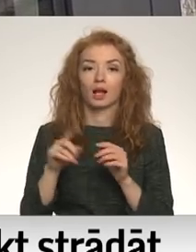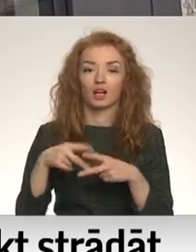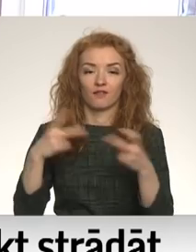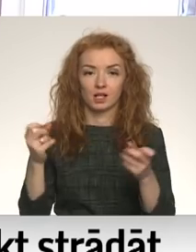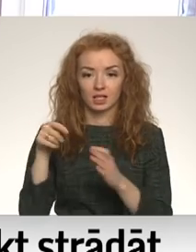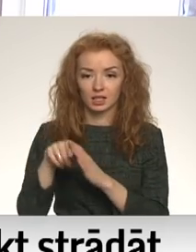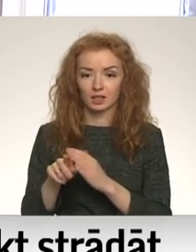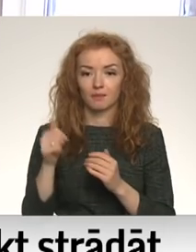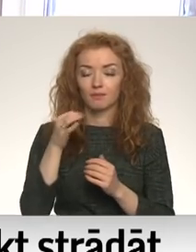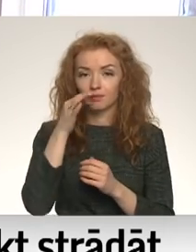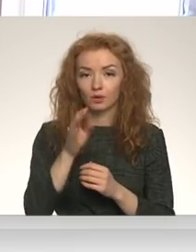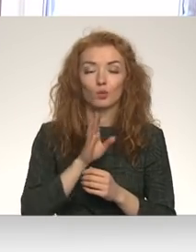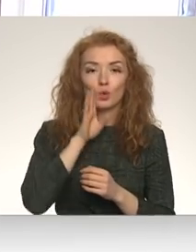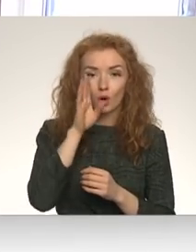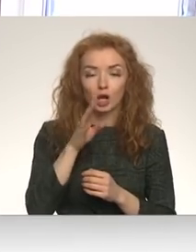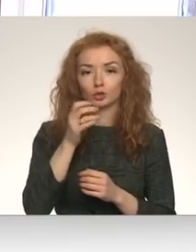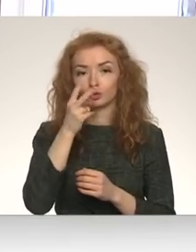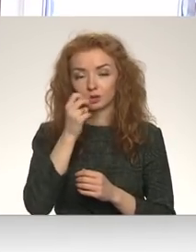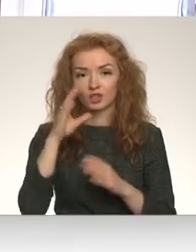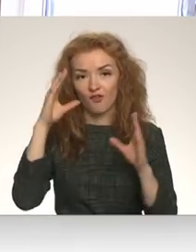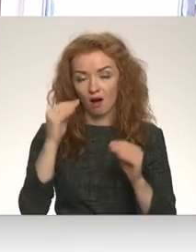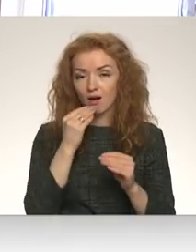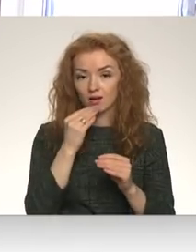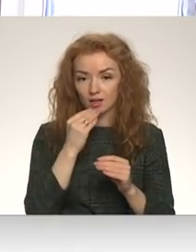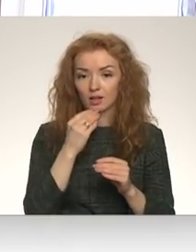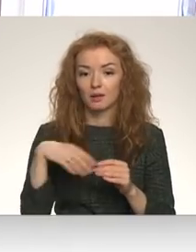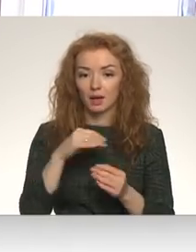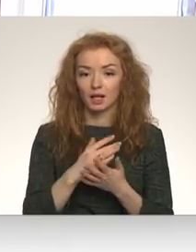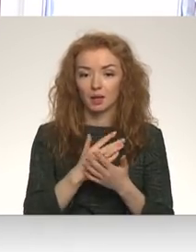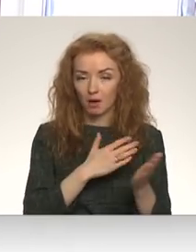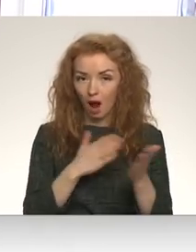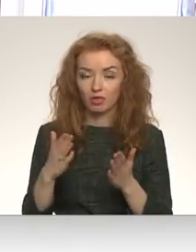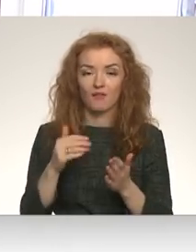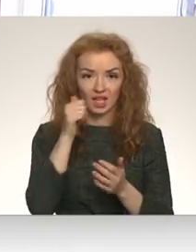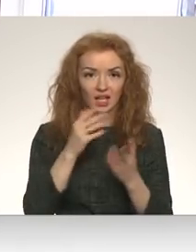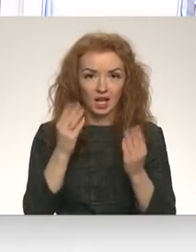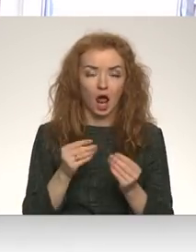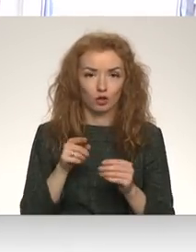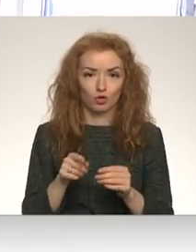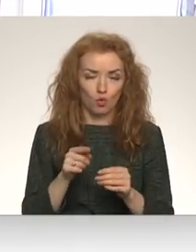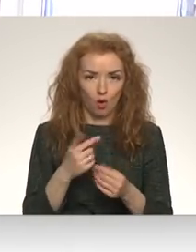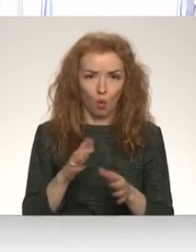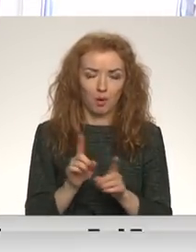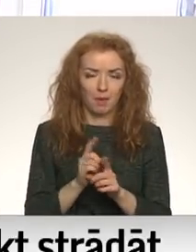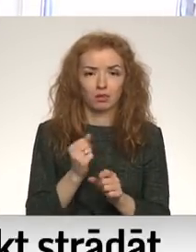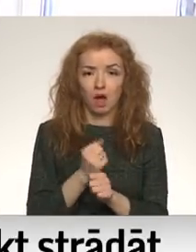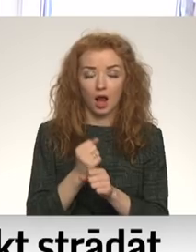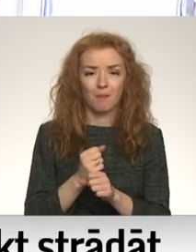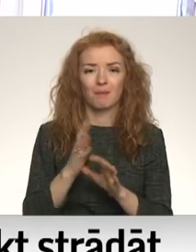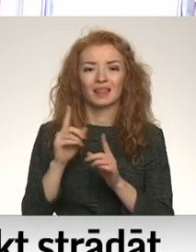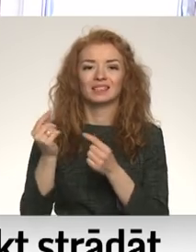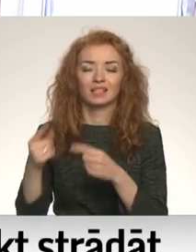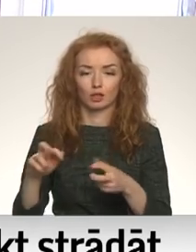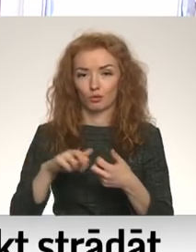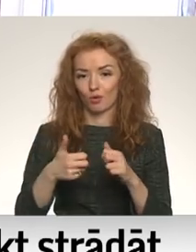viesnīcā. Brokas pusdienas vakariņas ir ļoti, mēs esam tam gatavi, mēs to darām ikdienā, tāpēc šī problēma, protams, nav. Ir problēmas citas,